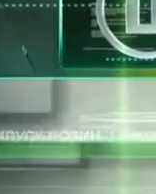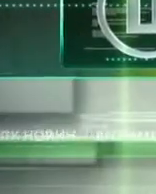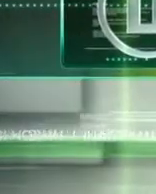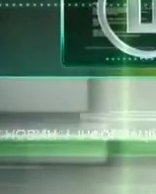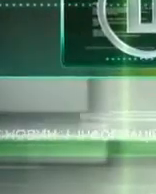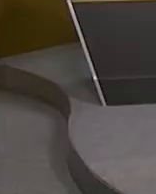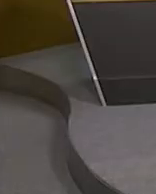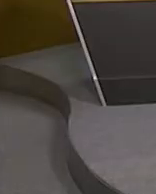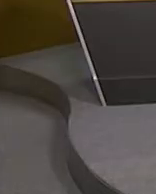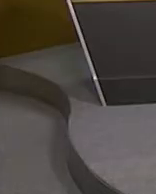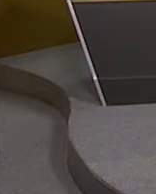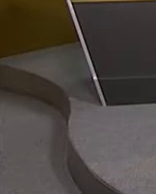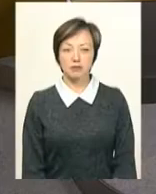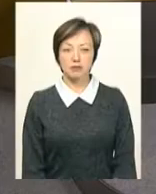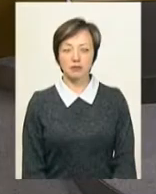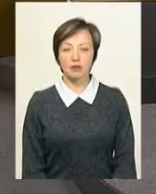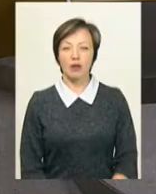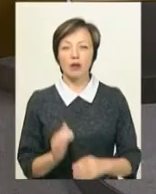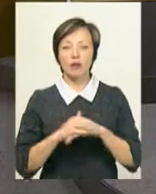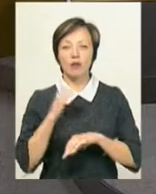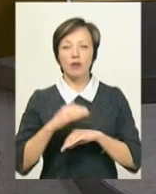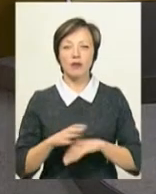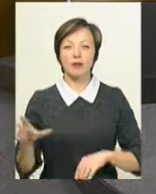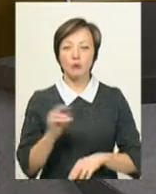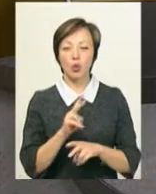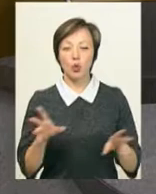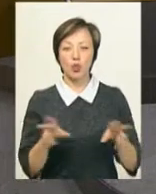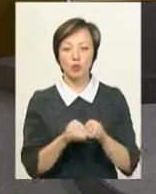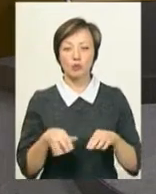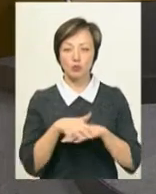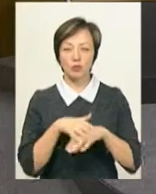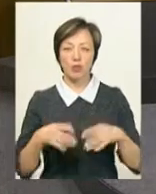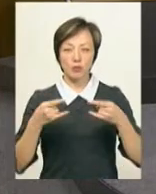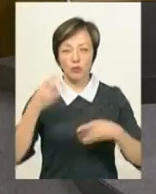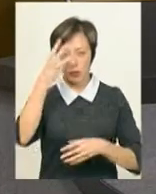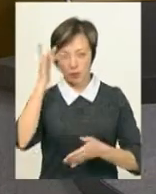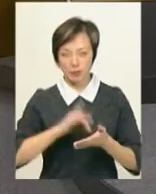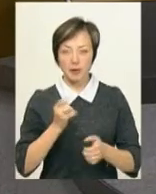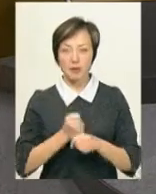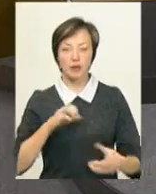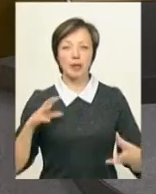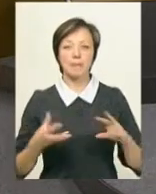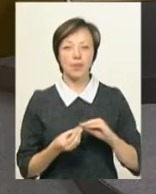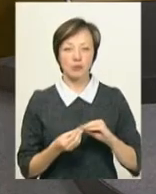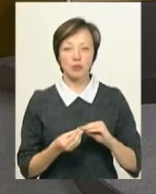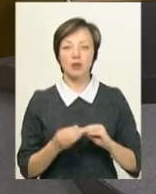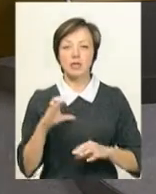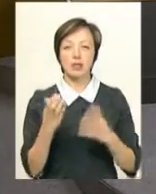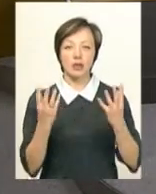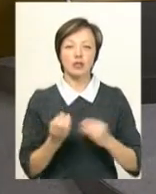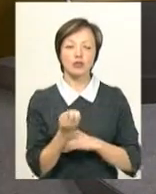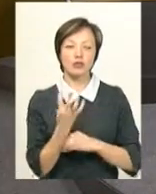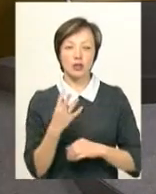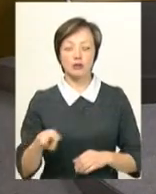Музика Доброго вечора всім, хто розумі з Суспільним мовником «Поділяцентр» підбиватиме інформаційний підсумок середи